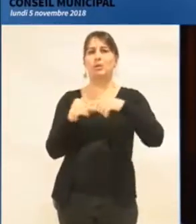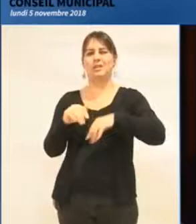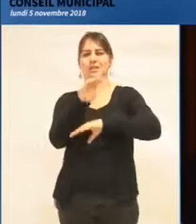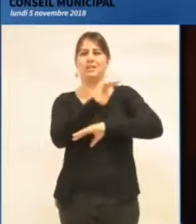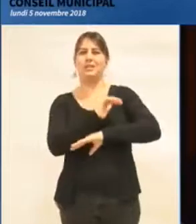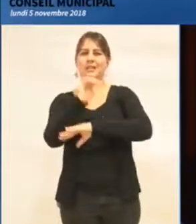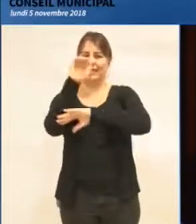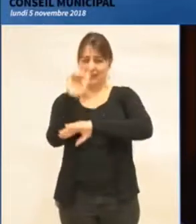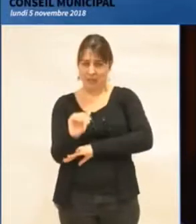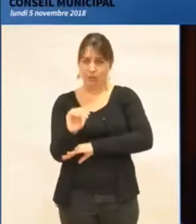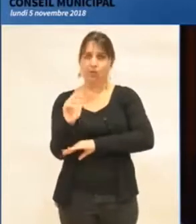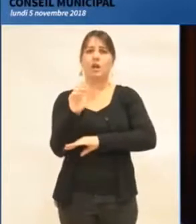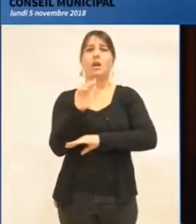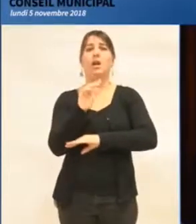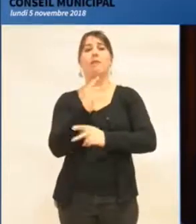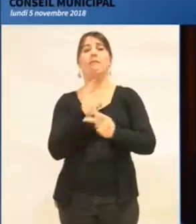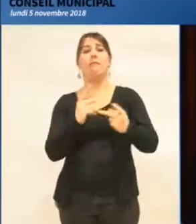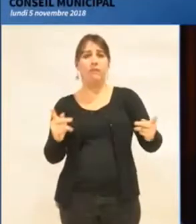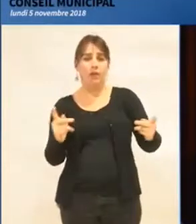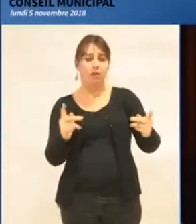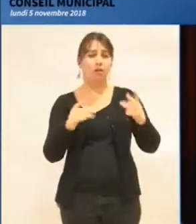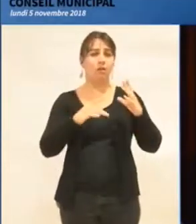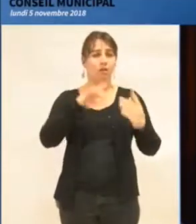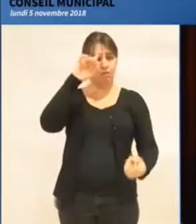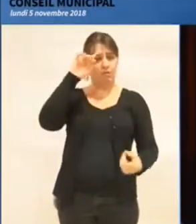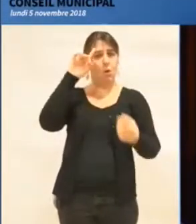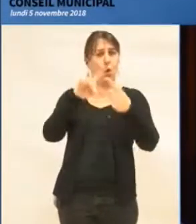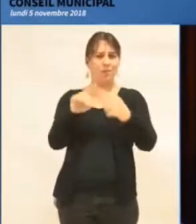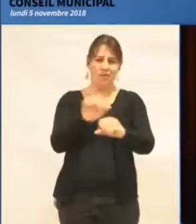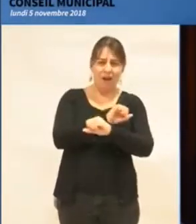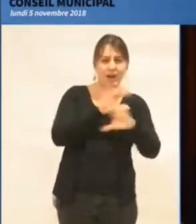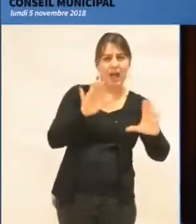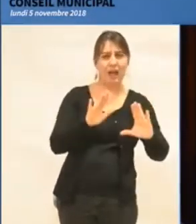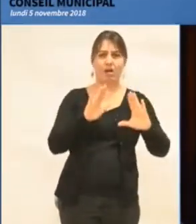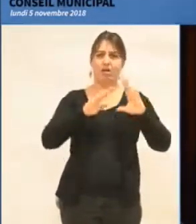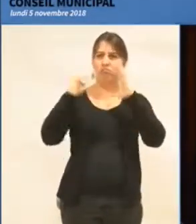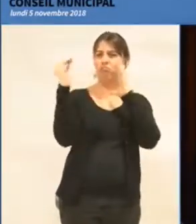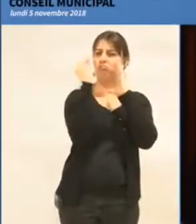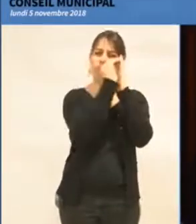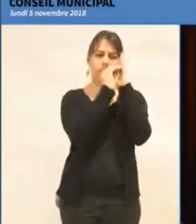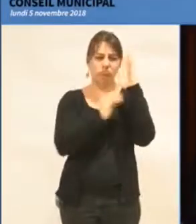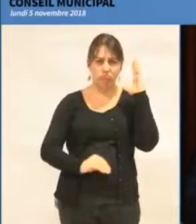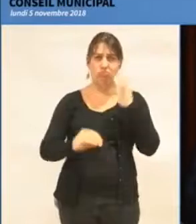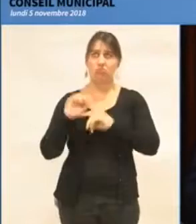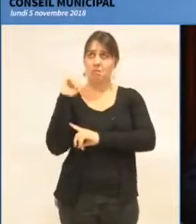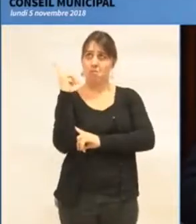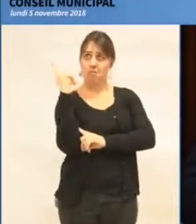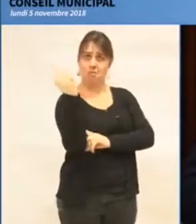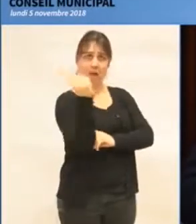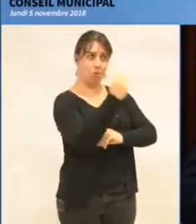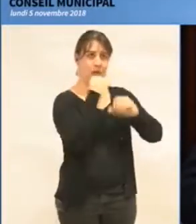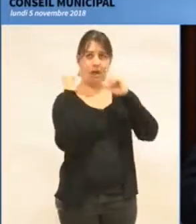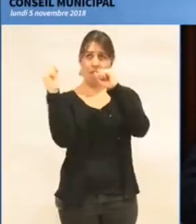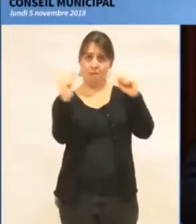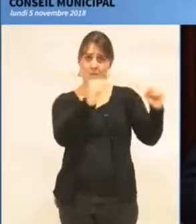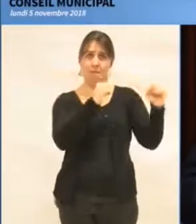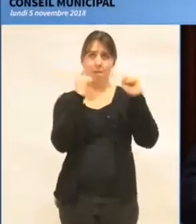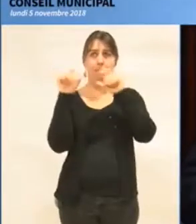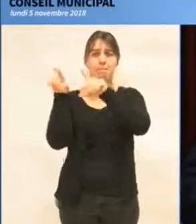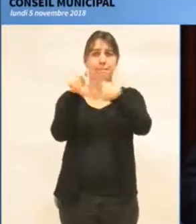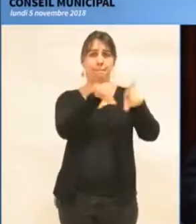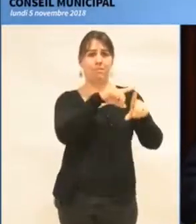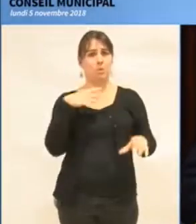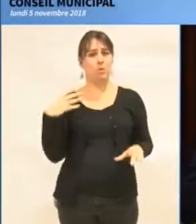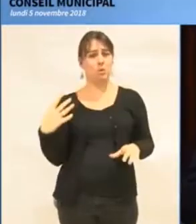des objectifs clairs, définis et justement partagés par nos partenaires. C'est dommage parce qu'il aurait